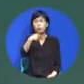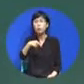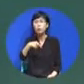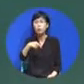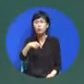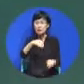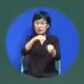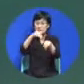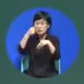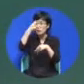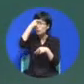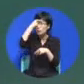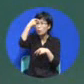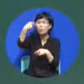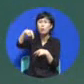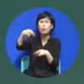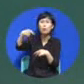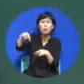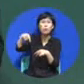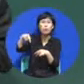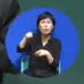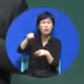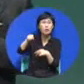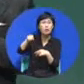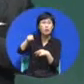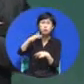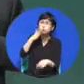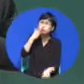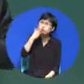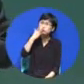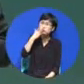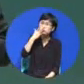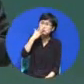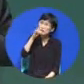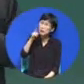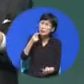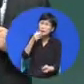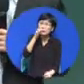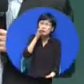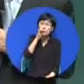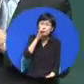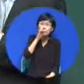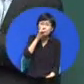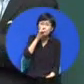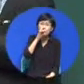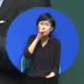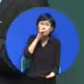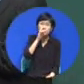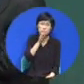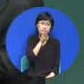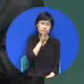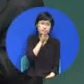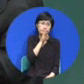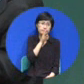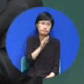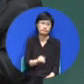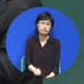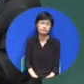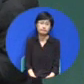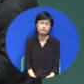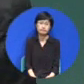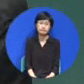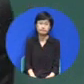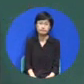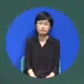했냐 하는 걸 알아보는 게 그래 힘든 게 아니잖아요. It's not difficult for us to find out what kind of prayer Hannah gave. What kind of prayer did